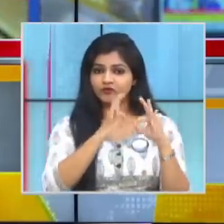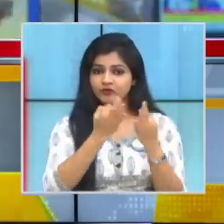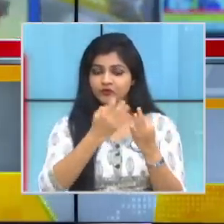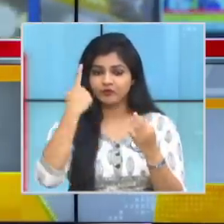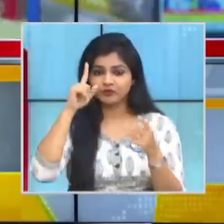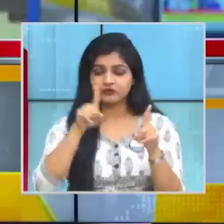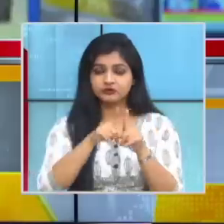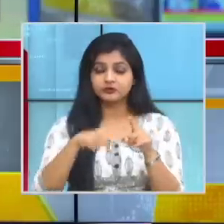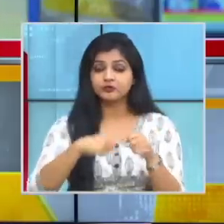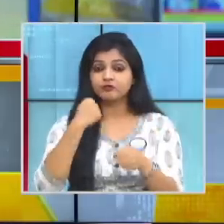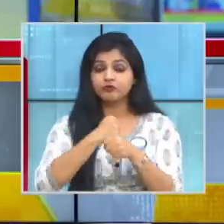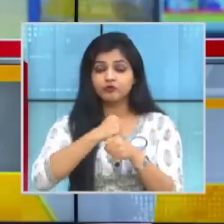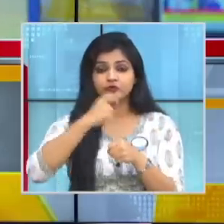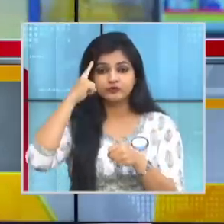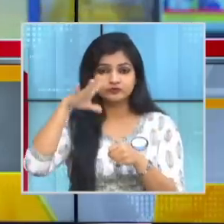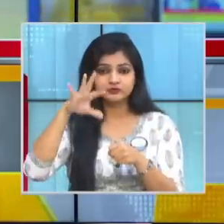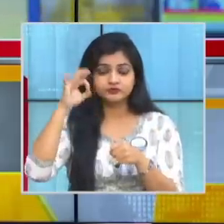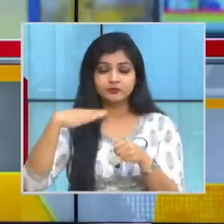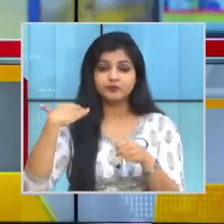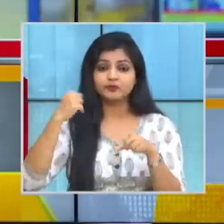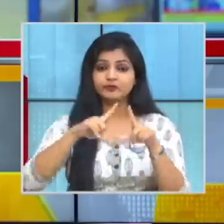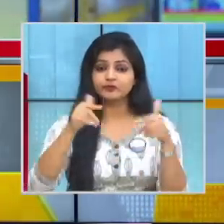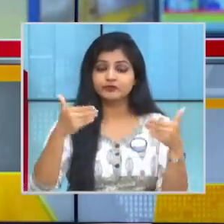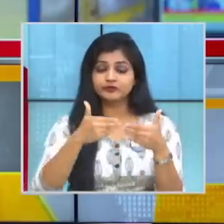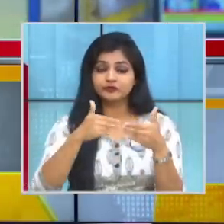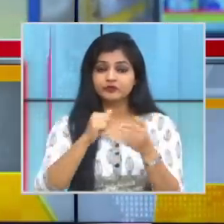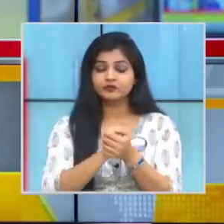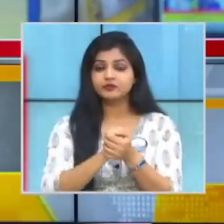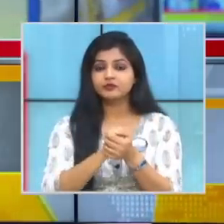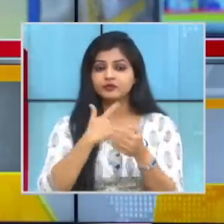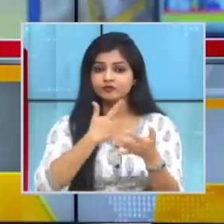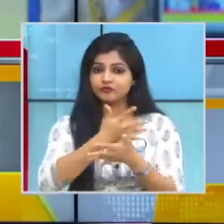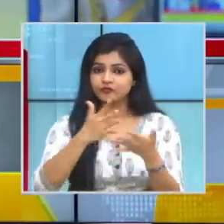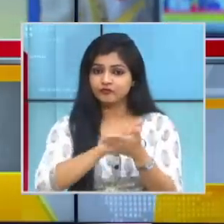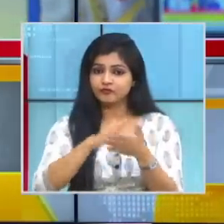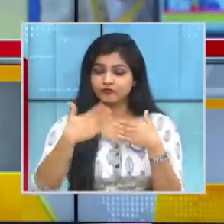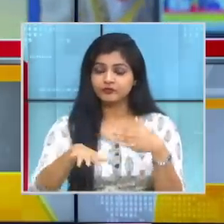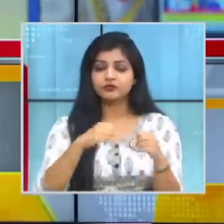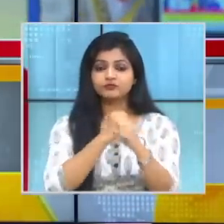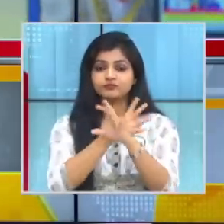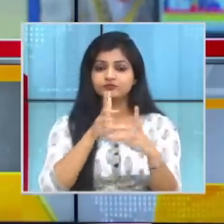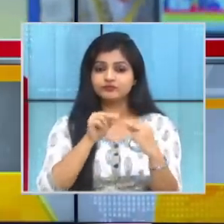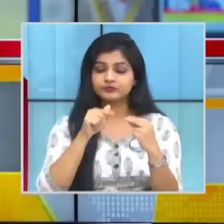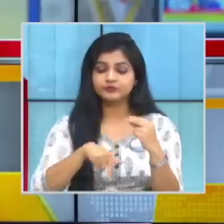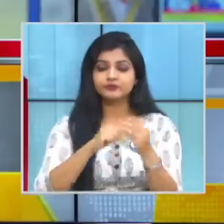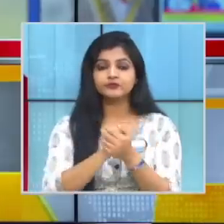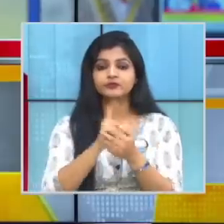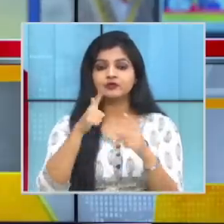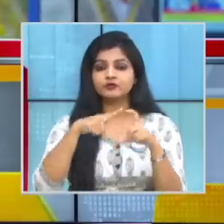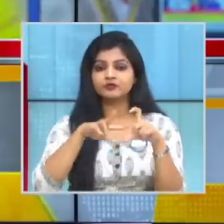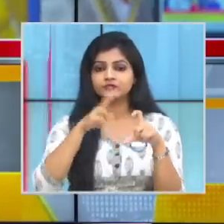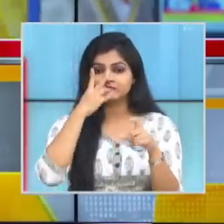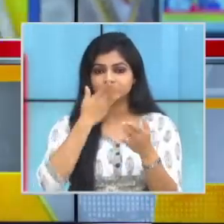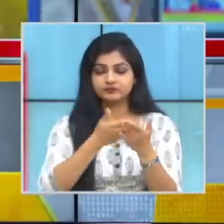തീരുമാനങ്ങൾ മന്ത്രിതല ഉപസമിതിക്ക് ശേഷം വാർത്താ സമ്മേളനത്തിൽ അറിയിക്കുകയായിരുന്നു മന്ത്രി PM മുഹമ്മദ് റിയാസ്.